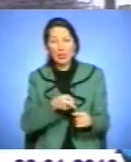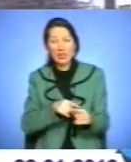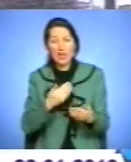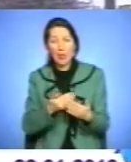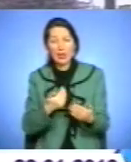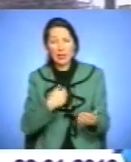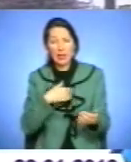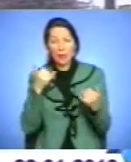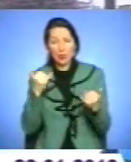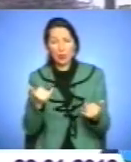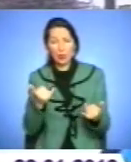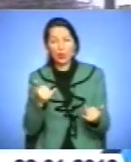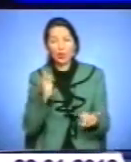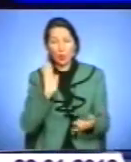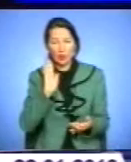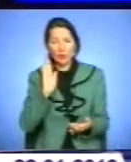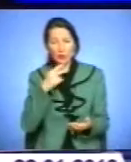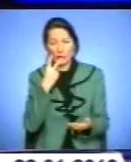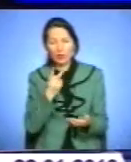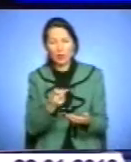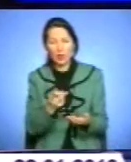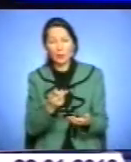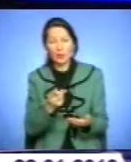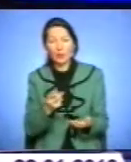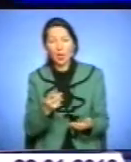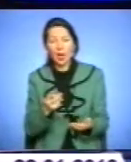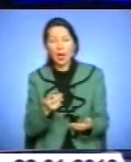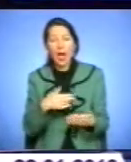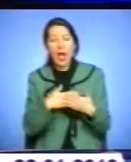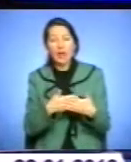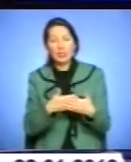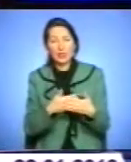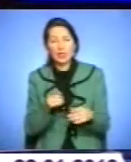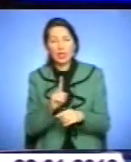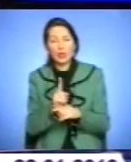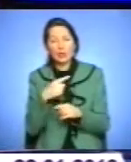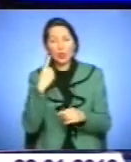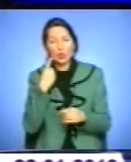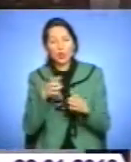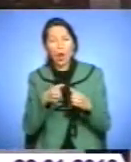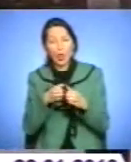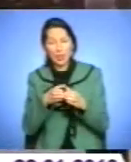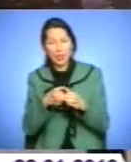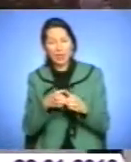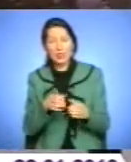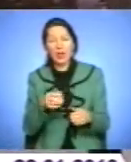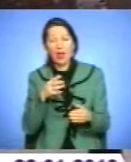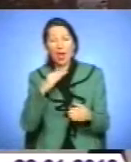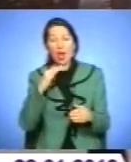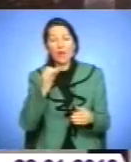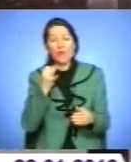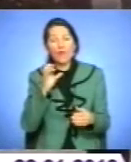сьогодні викристалізовується. Активісти тернопільських молодіжних організацій «Файне місто», «Пласт» і